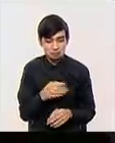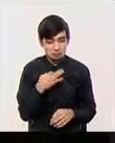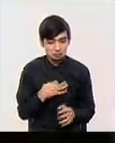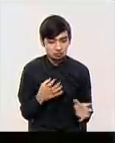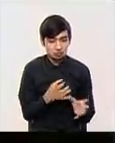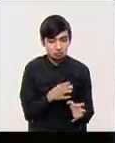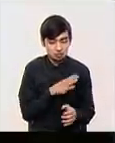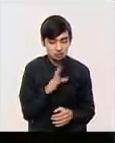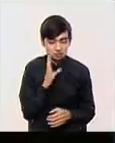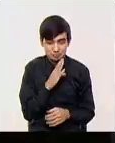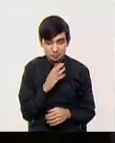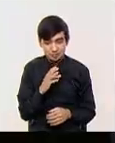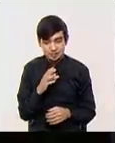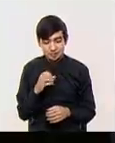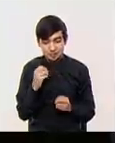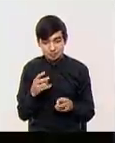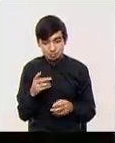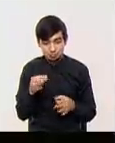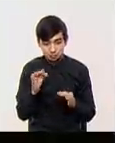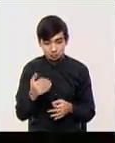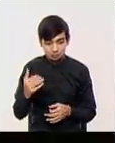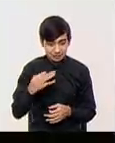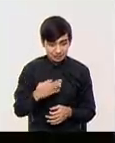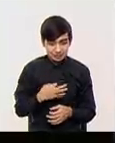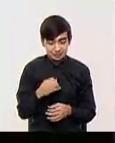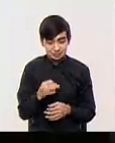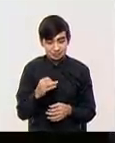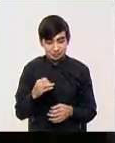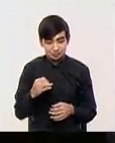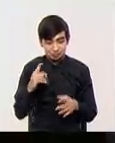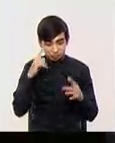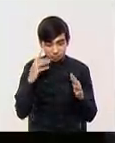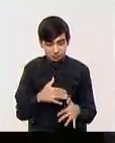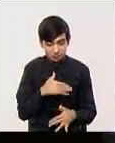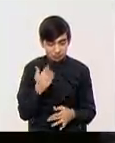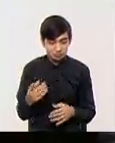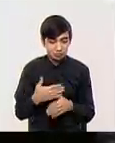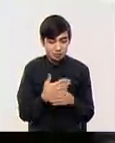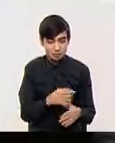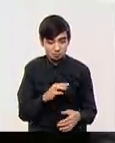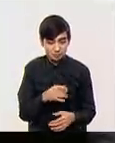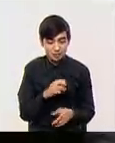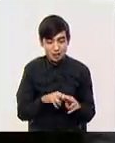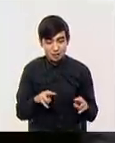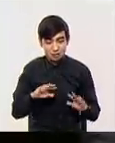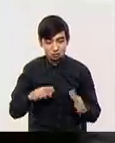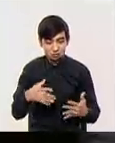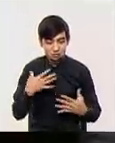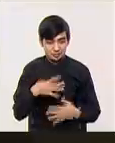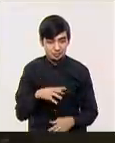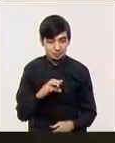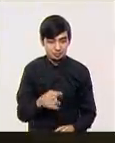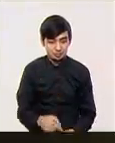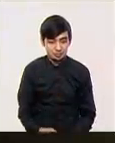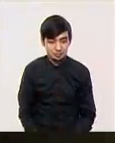Кішкене болса да арашалаған кезде басқы, ұшықпай тұрған кезде, арашалаған кезде көмектесіп жүргенде маған бұндай нәрсе болмас бе деп